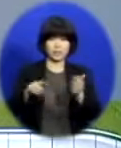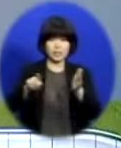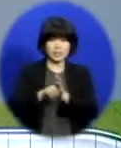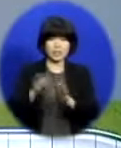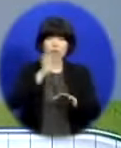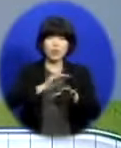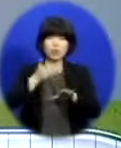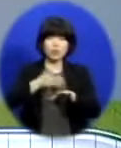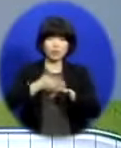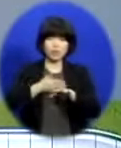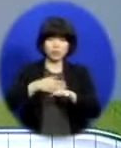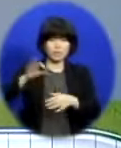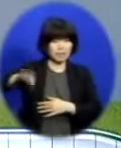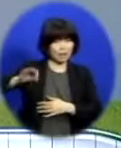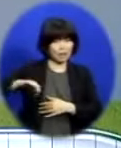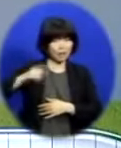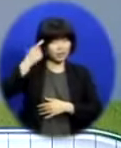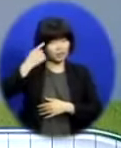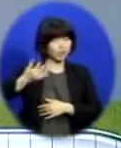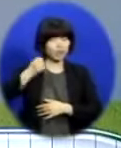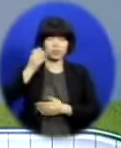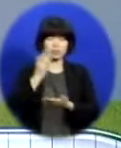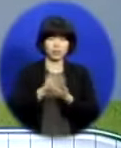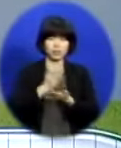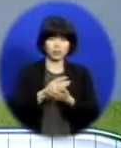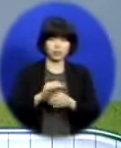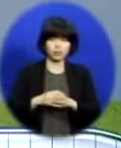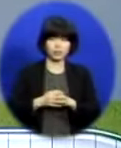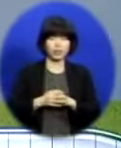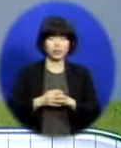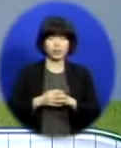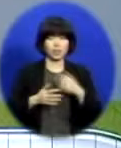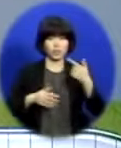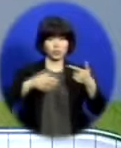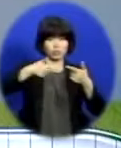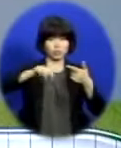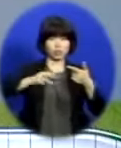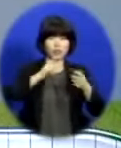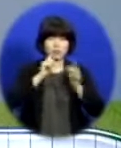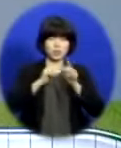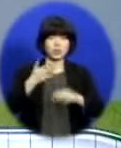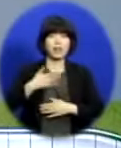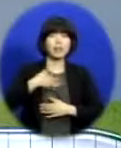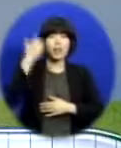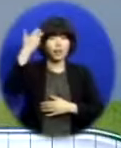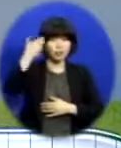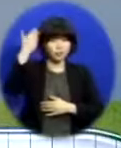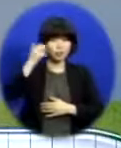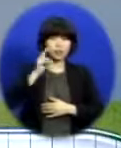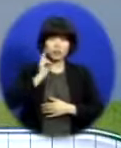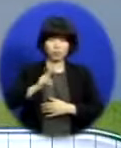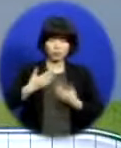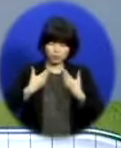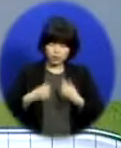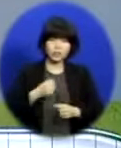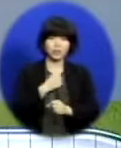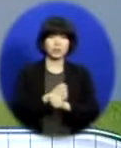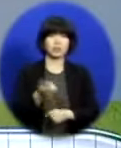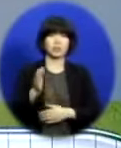훈련을 소홀이 하시면 안 됩니다 6절 말씀에 내 영혼이 너무